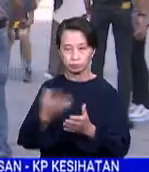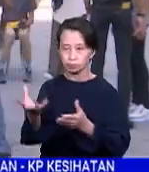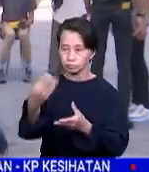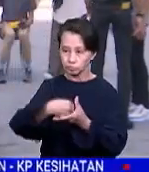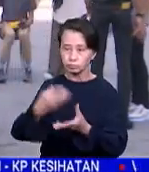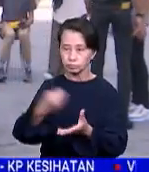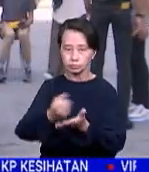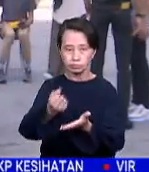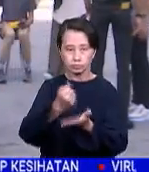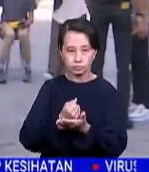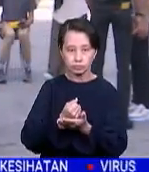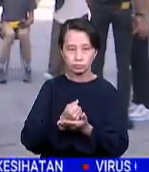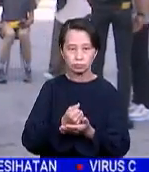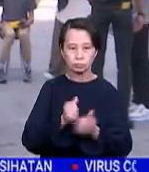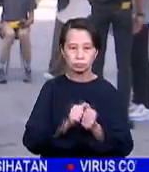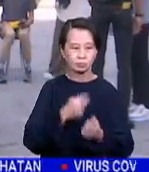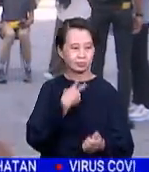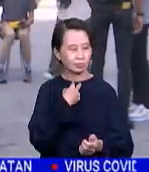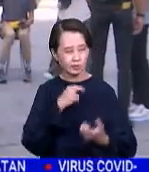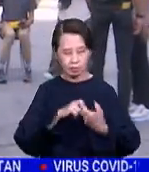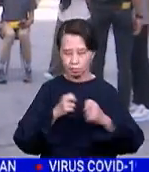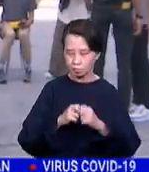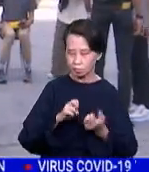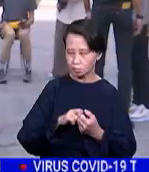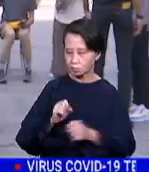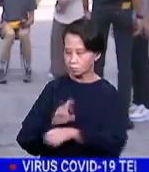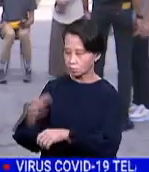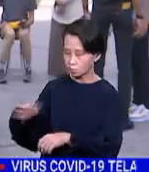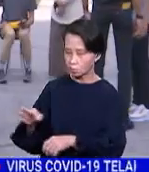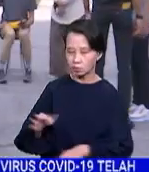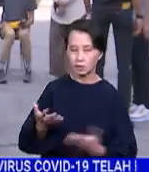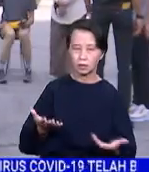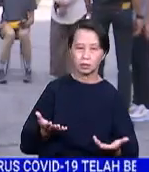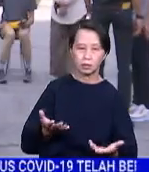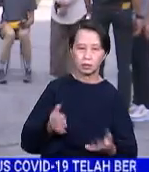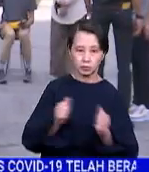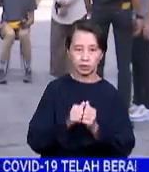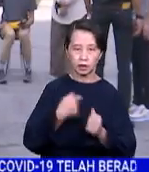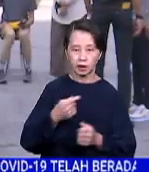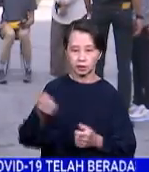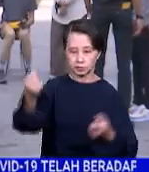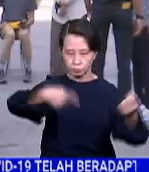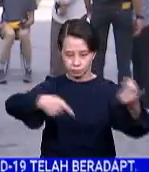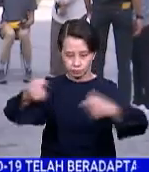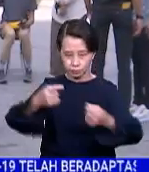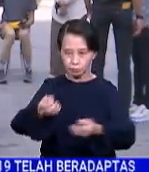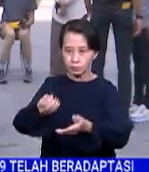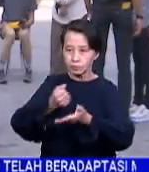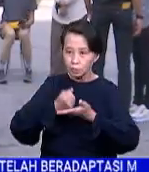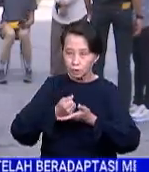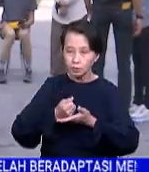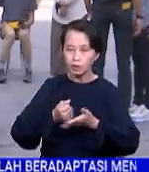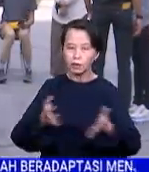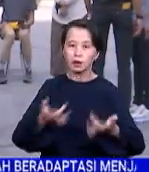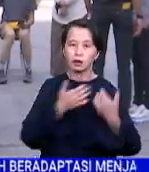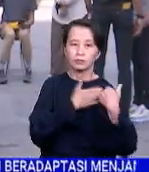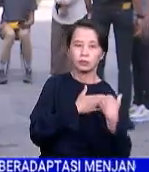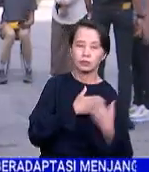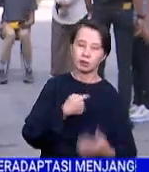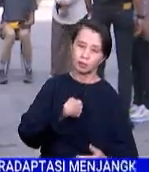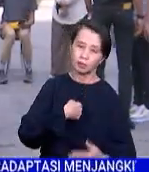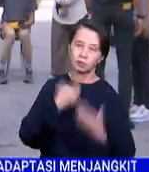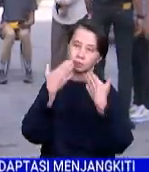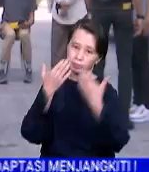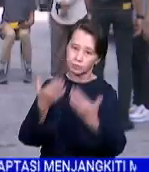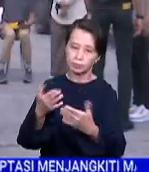kerja jas dengan pendapatan niaga bulan puasa pun tak boleh. Tapi dengan ada sedikit sumbangan ni, dapat jugalah meringankan bebanan kami lah.